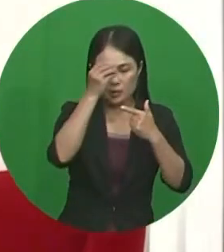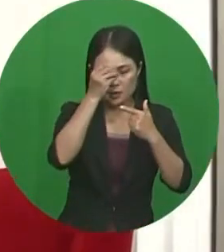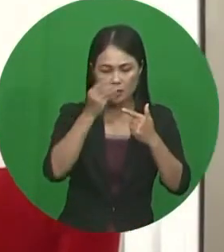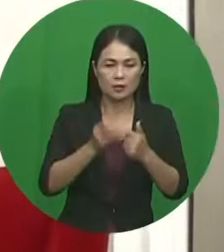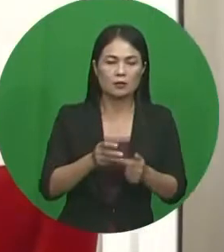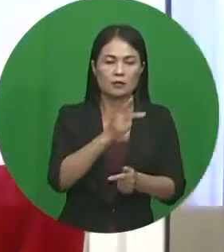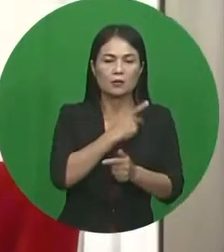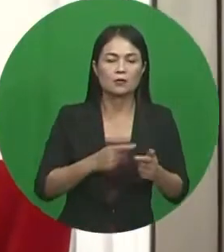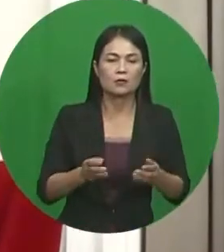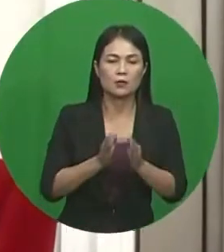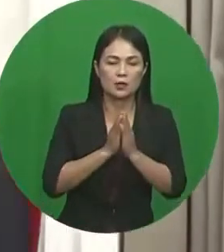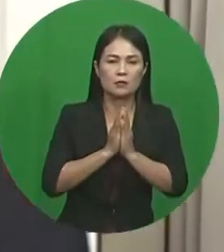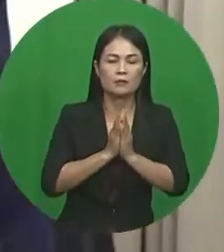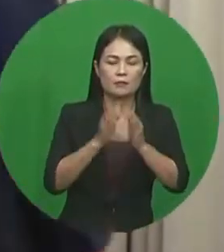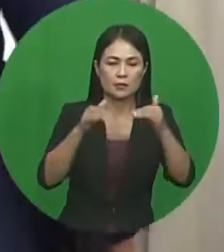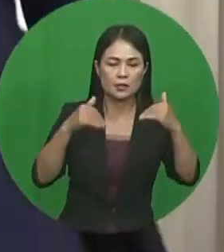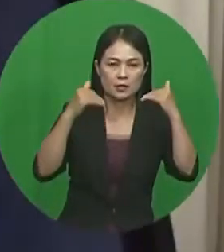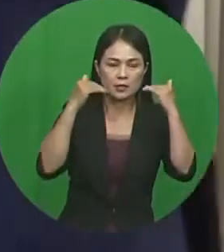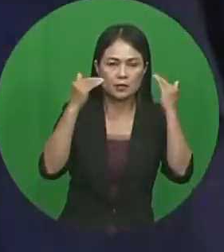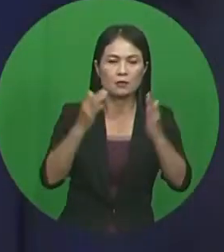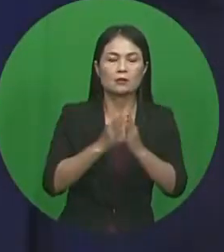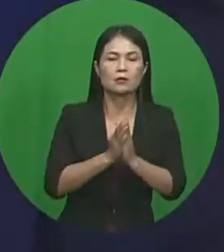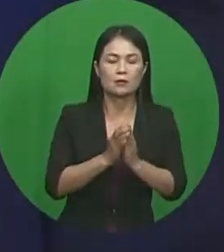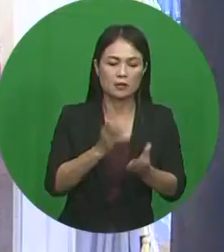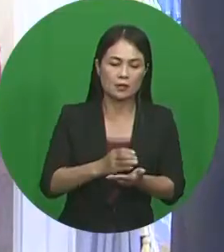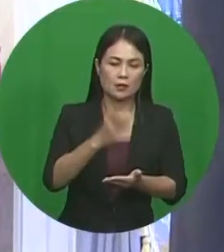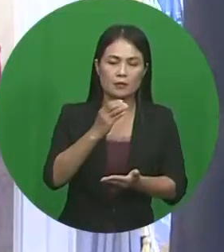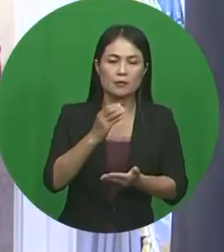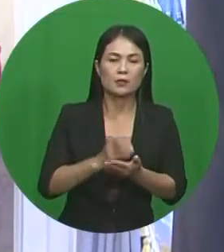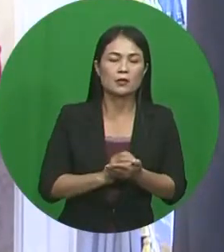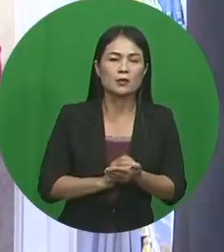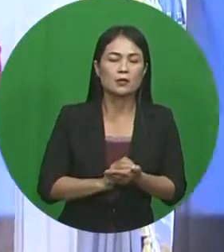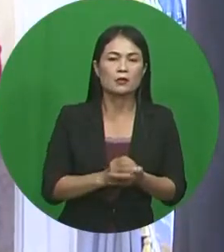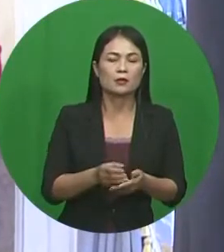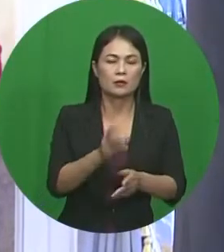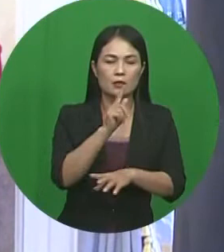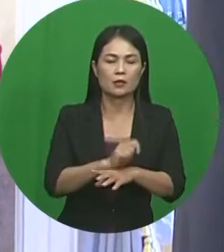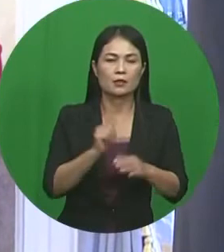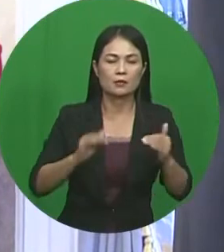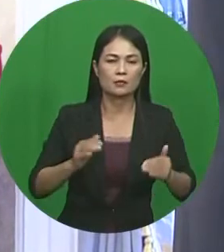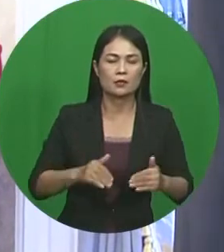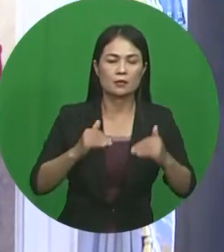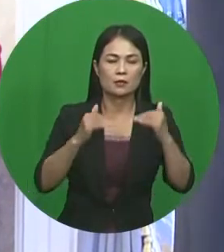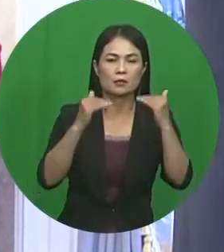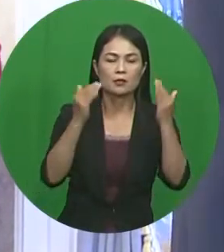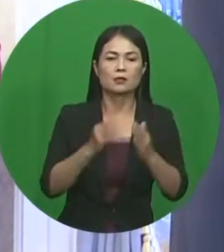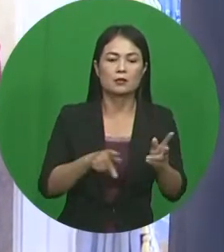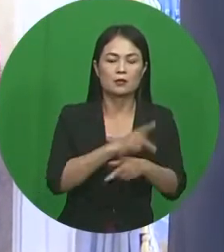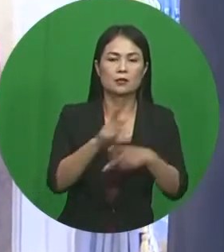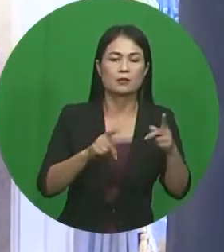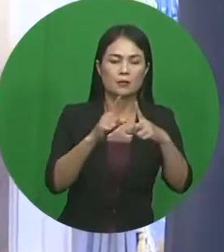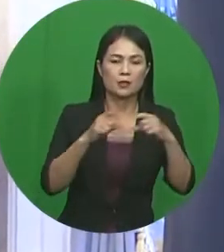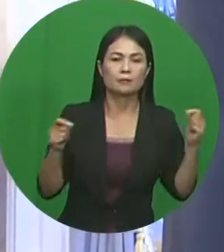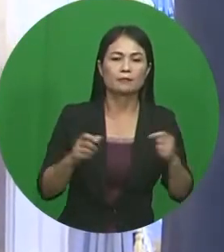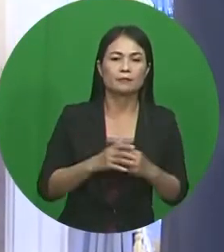ការៈដ៏ខ្ពង់ខ្ពស់បំផុតមានជាកៅធ្វើអំពីប្រាក់តាមប្រពៃណីដ៏ថ្កាន់ថ្កាន់របស់ប្រជាជនជប៉ុ